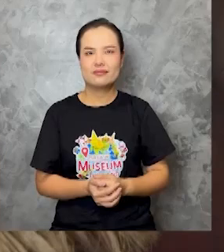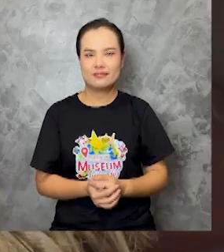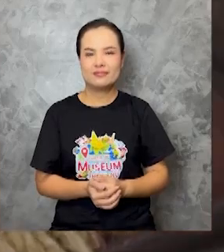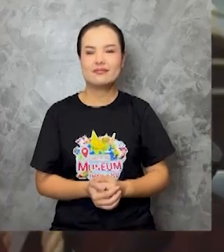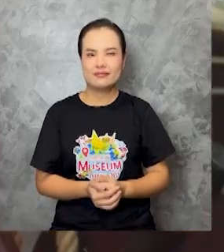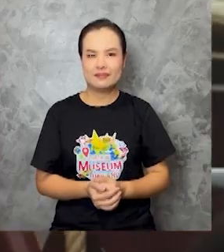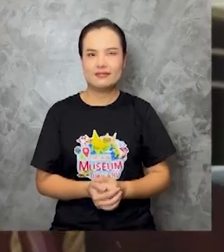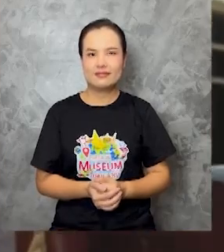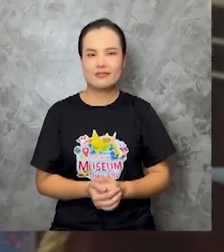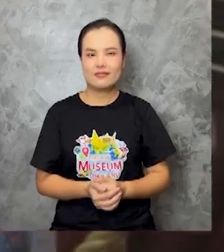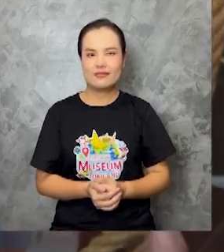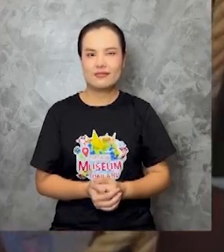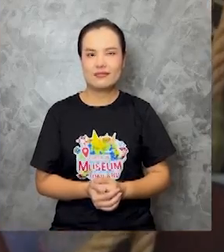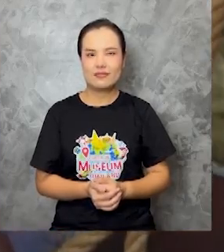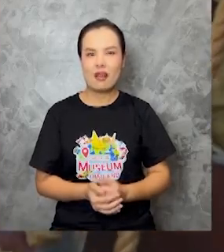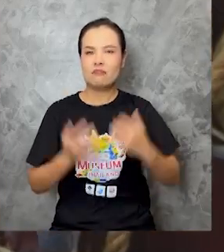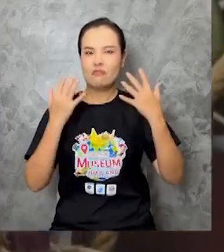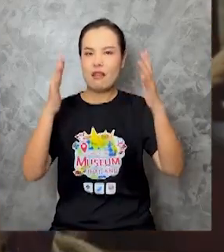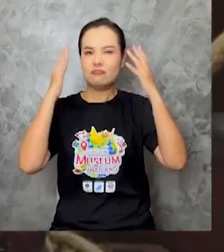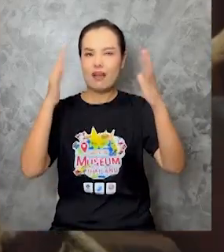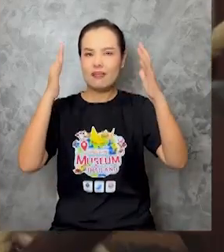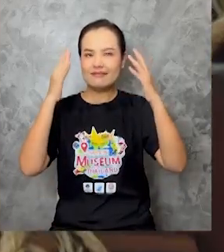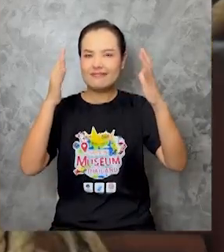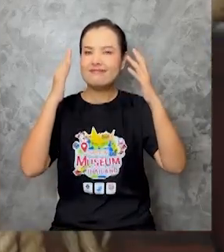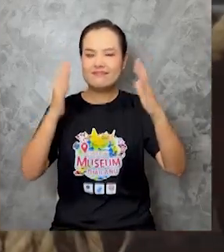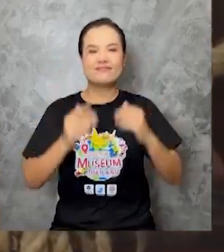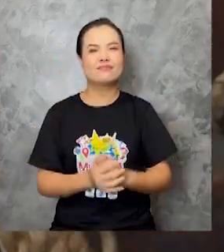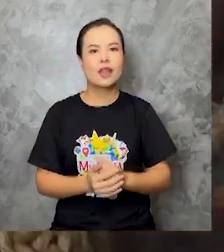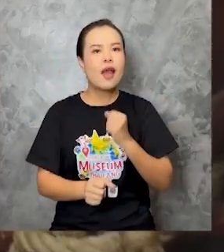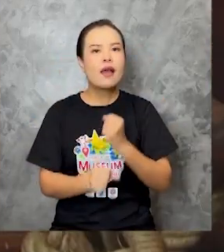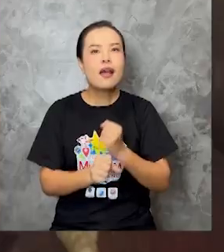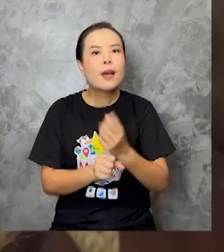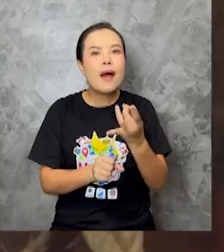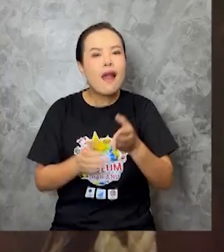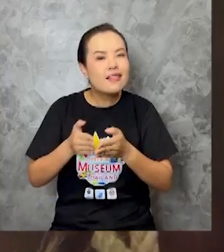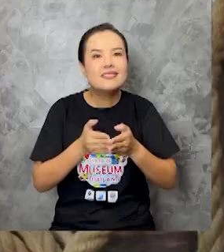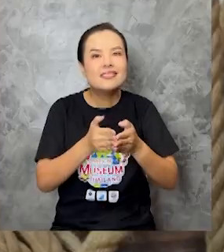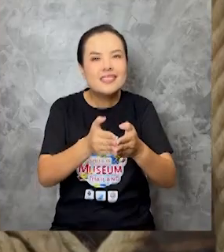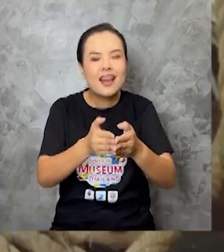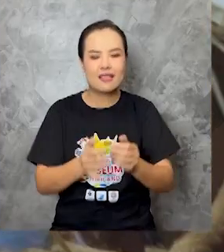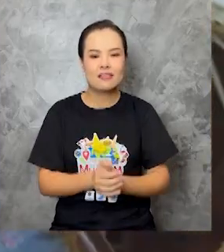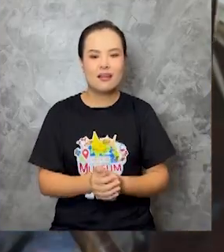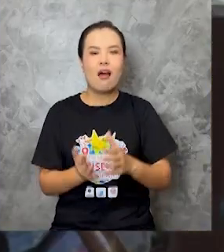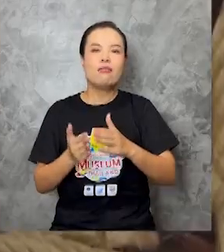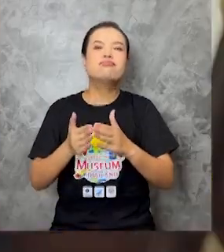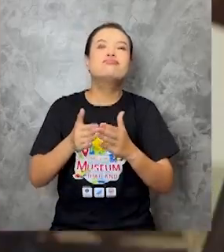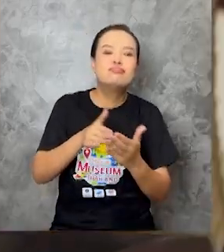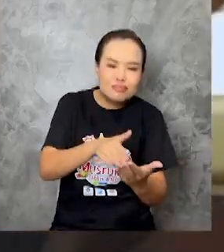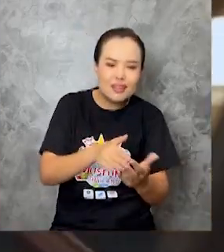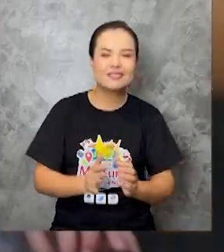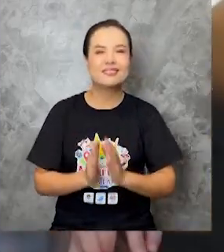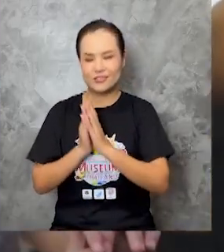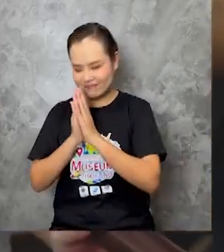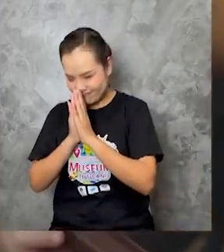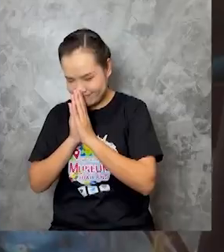ปเสียงเธอหายไปหมดพลังเลย ทำอะไรกันครับเรือจะออกแล้วเหรอครับ เรือจะพัง